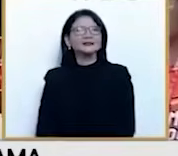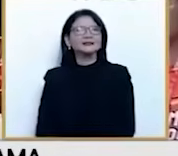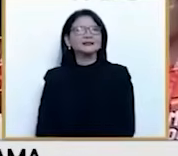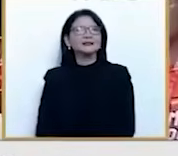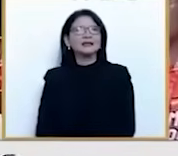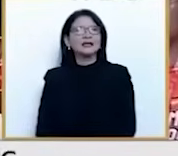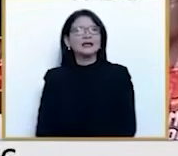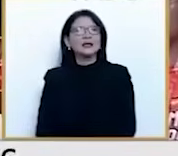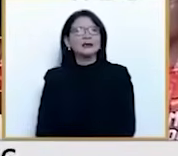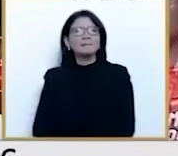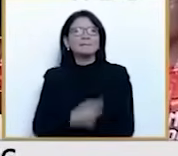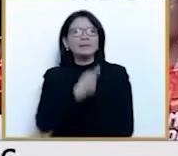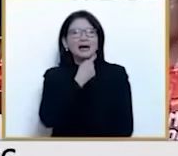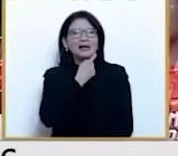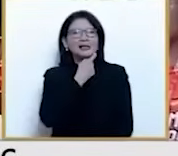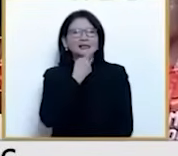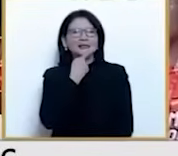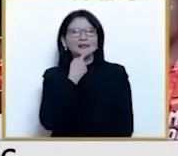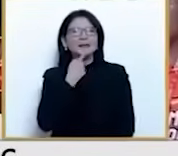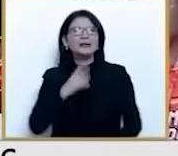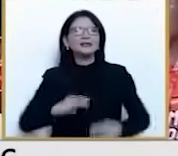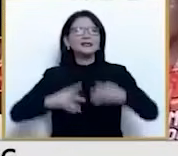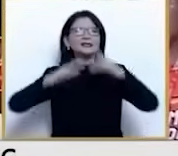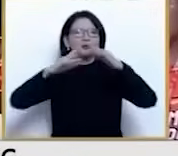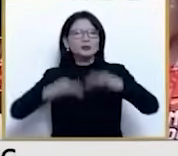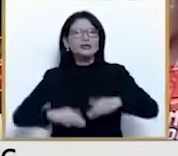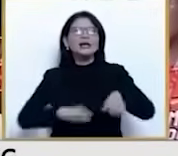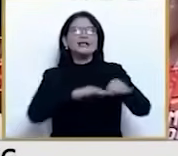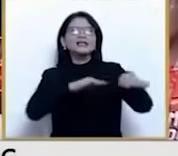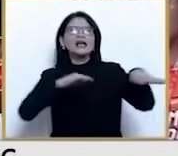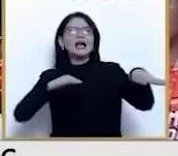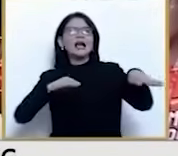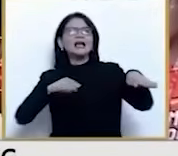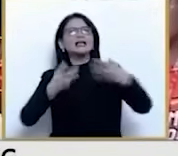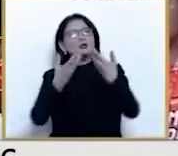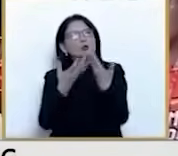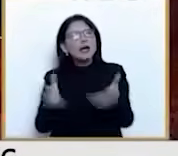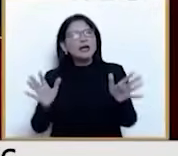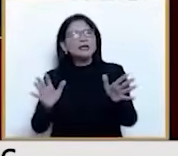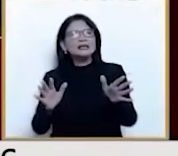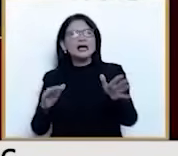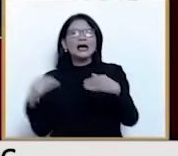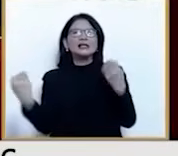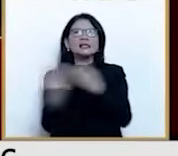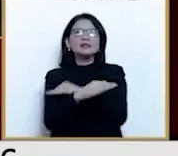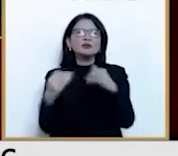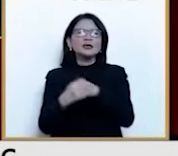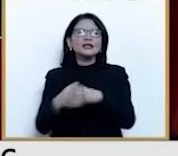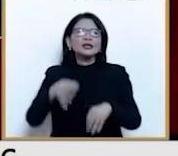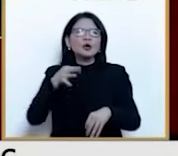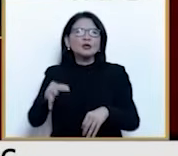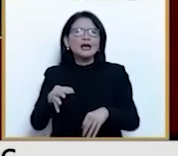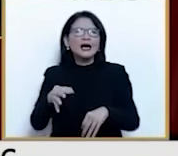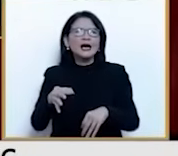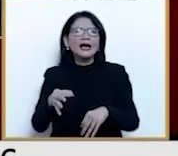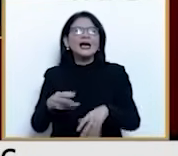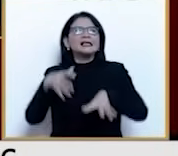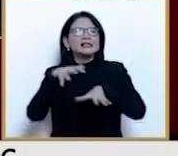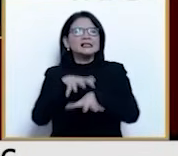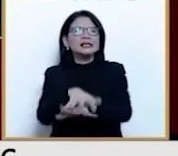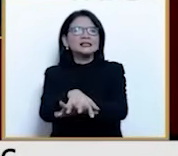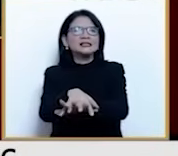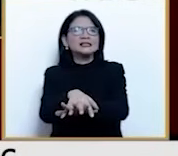banjir Jakarta disurutin, Mas. Kemacetan jalan diurain. Transportasi dalam kota